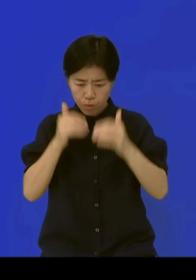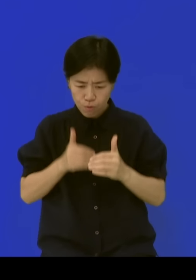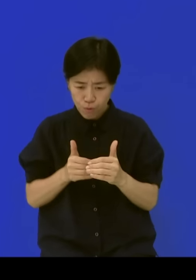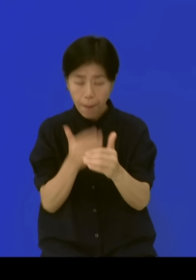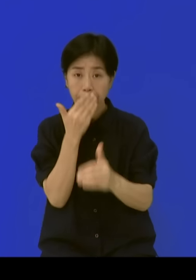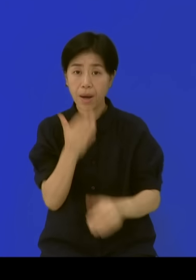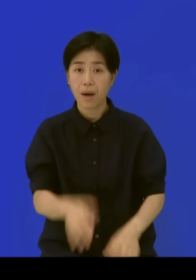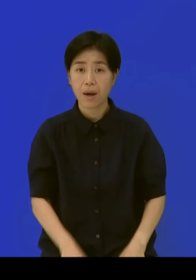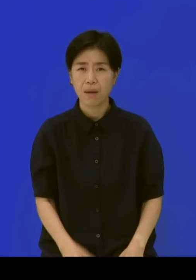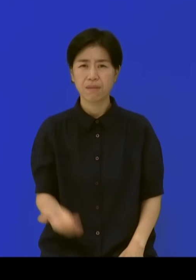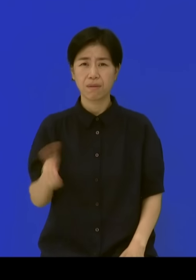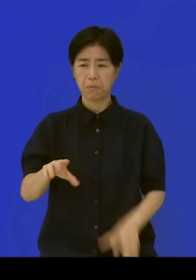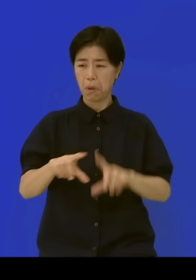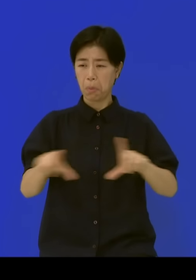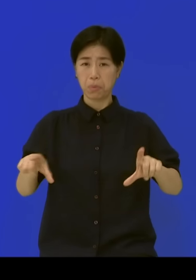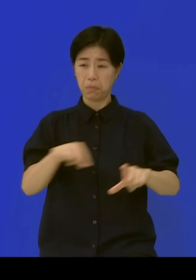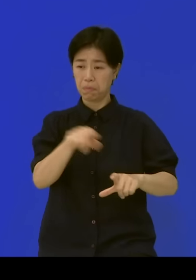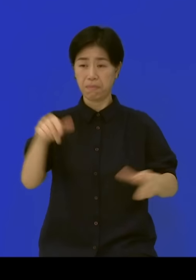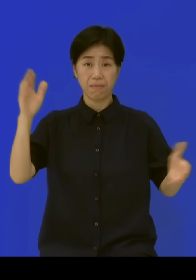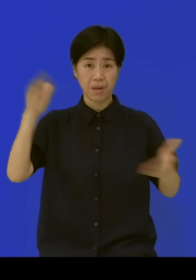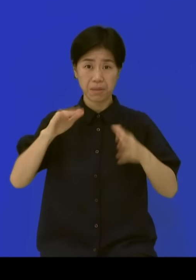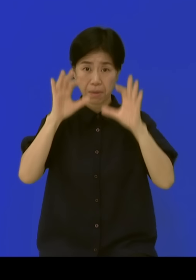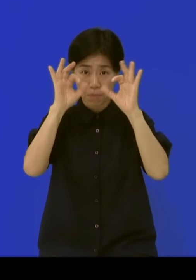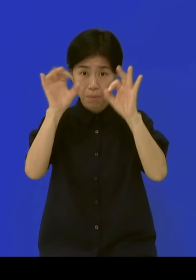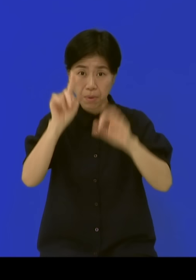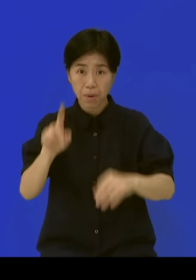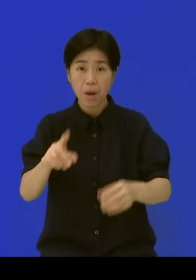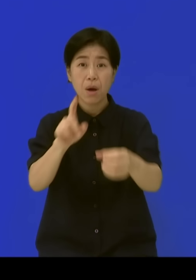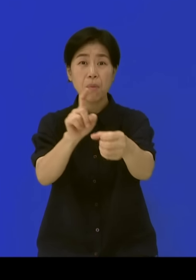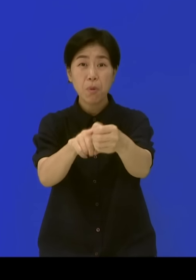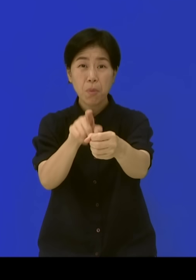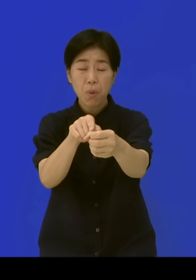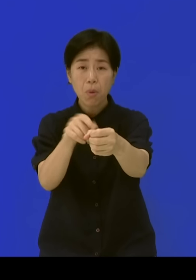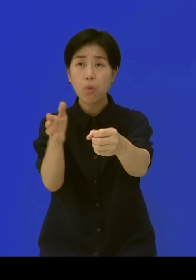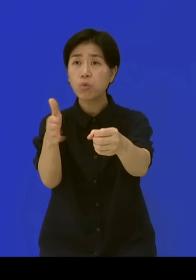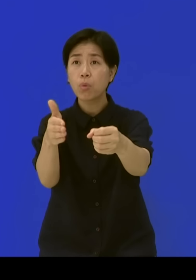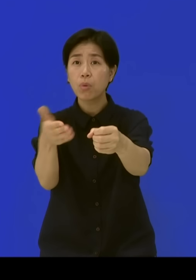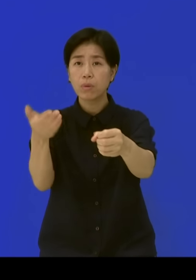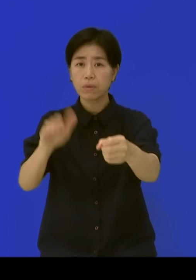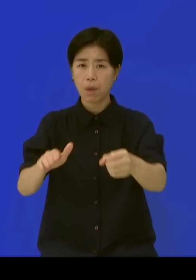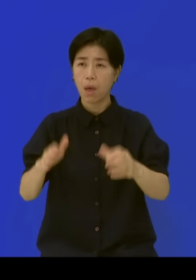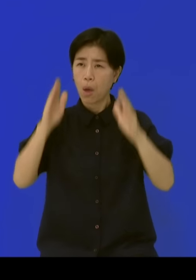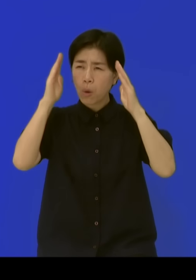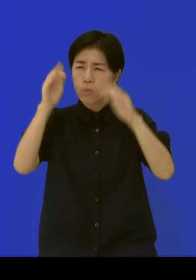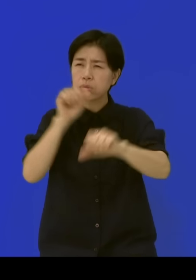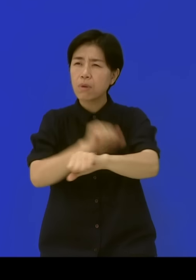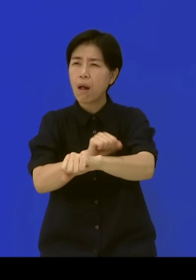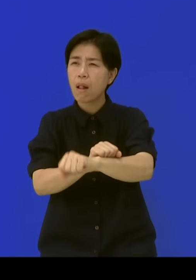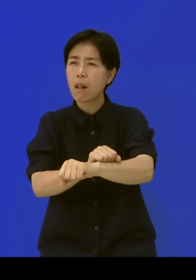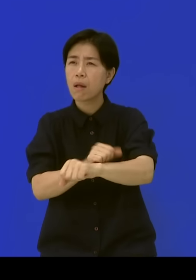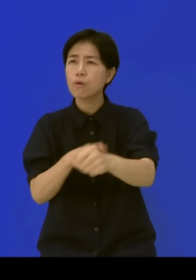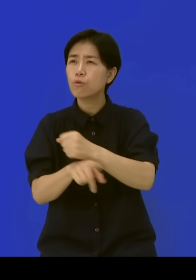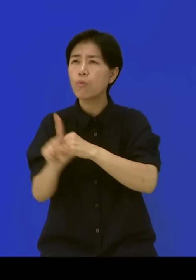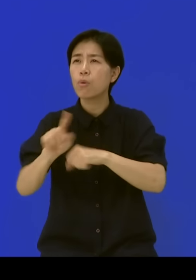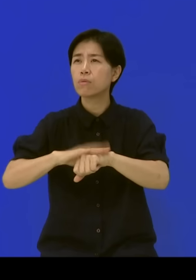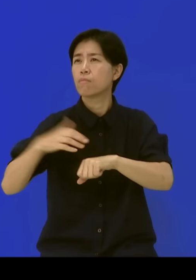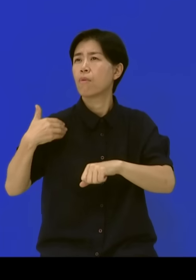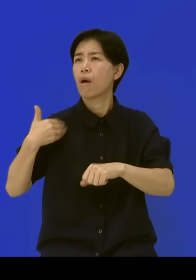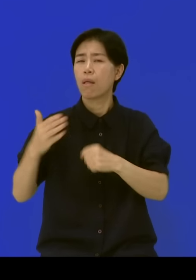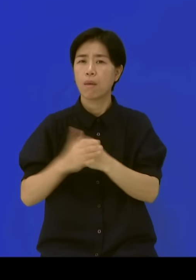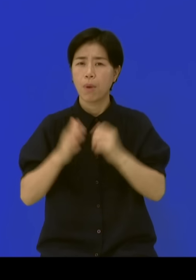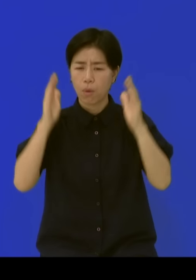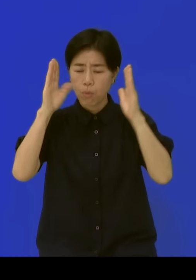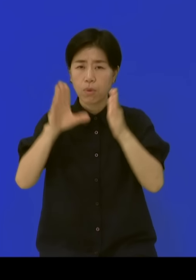위해서. 근데 우리 보통 학생들이 목표 없이 공부 잘해서 훌륭한 사람들 해가지고 막 하다 보니까 공부하기가 힘들어지는 경우가 많은 것